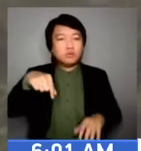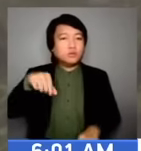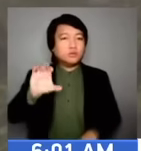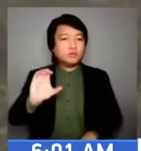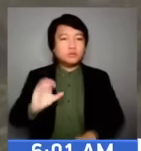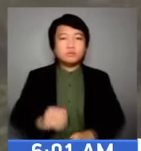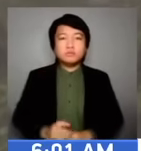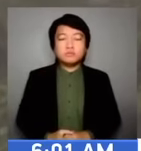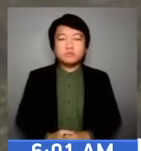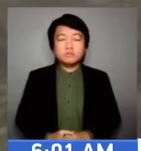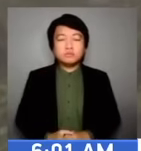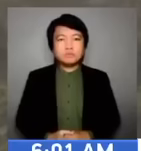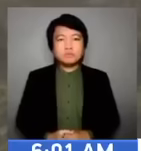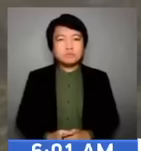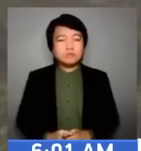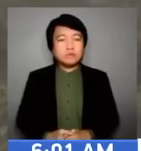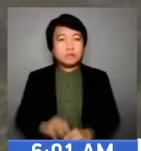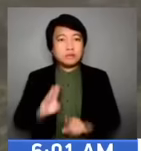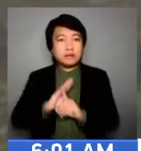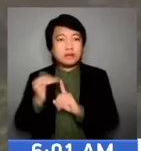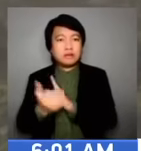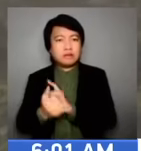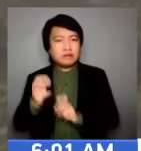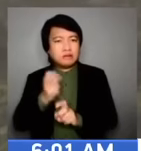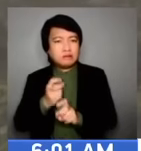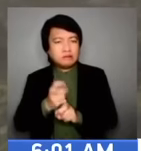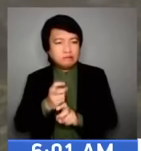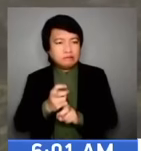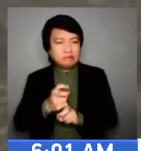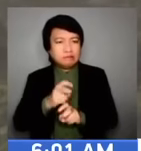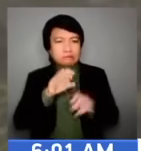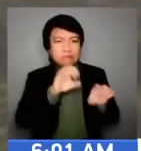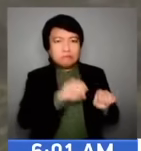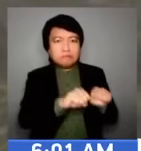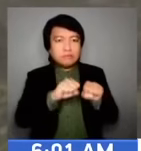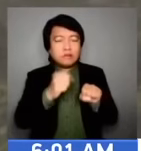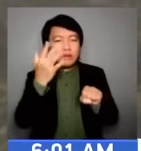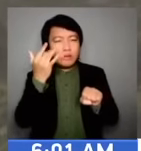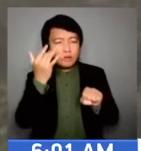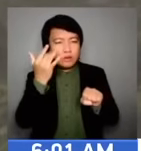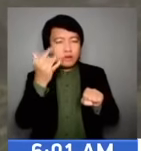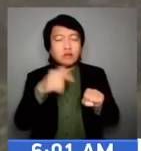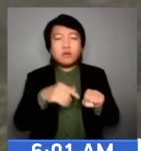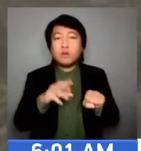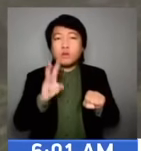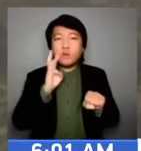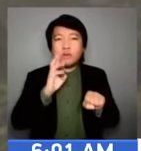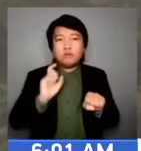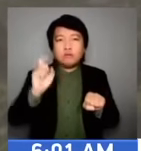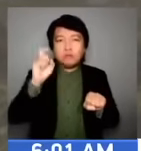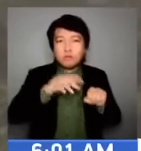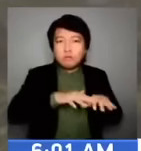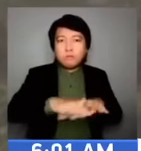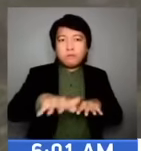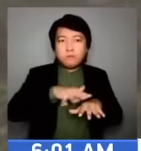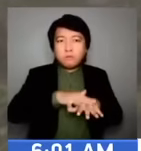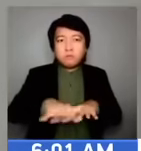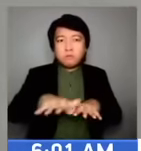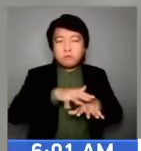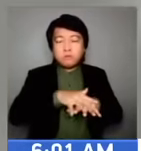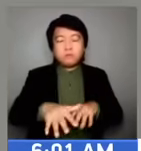mga taga-barangay na iahon ang katawan dahil sa bilis ng agos ng tubig. May unang balita, si James Agustin.